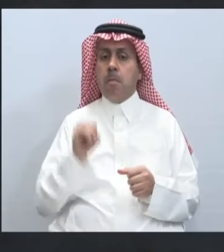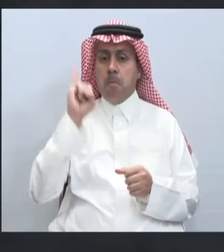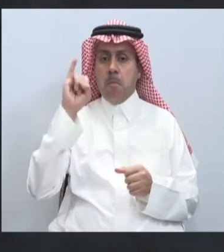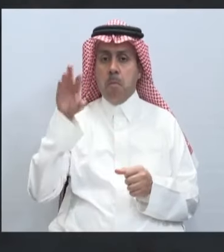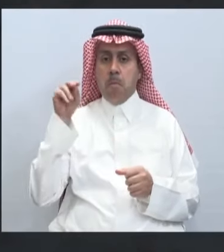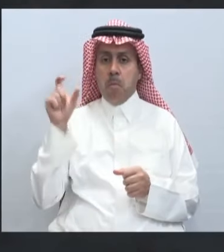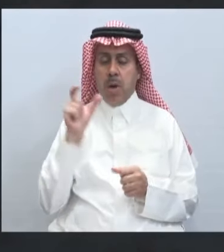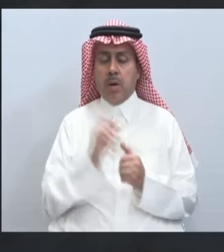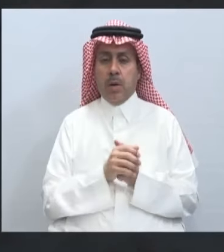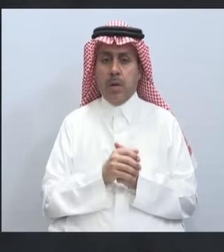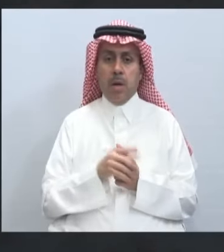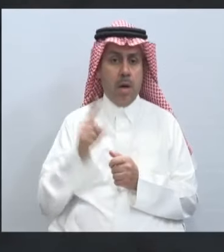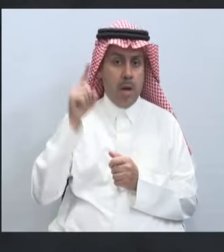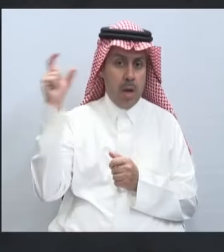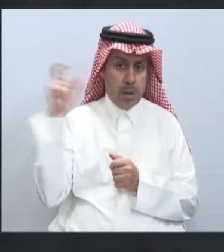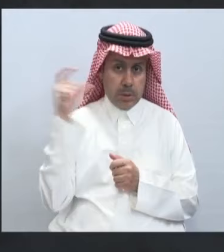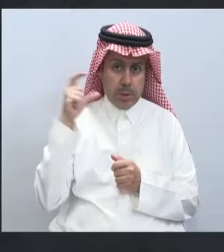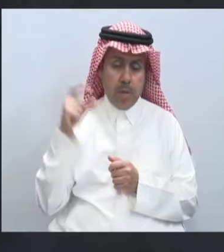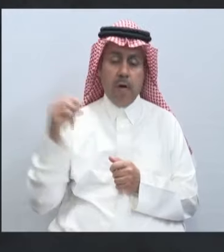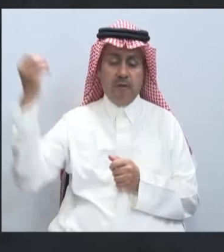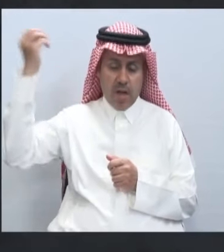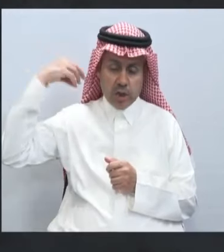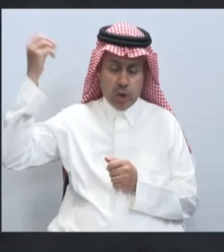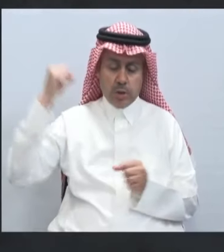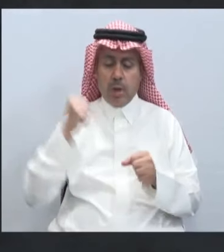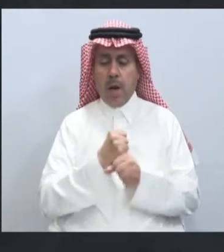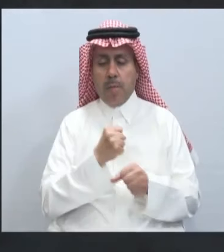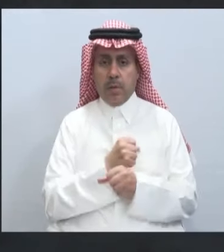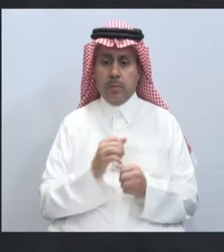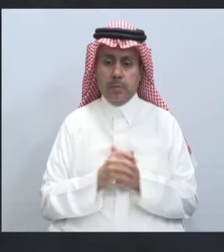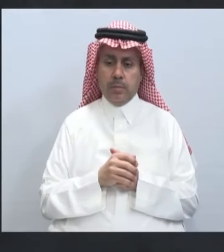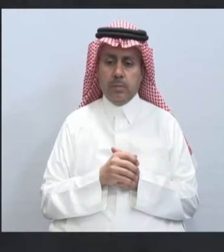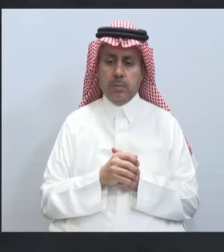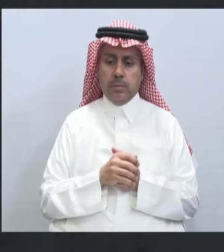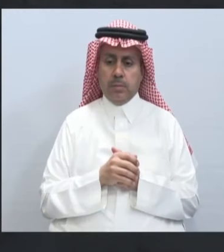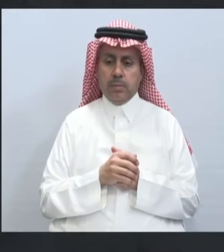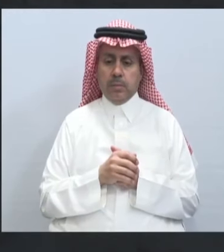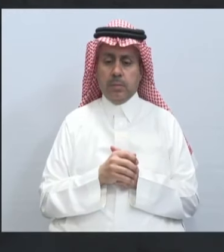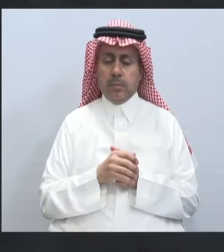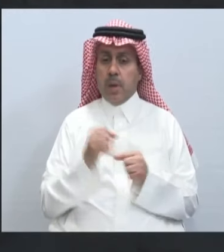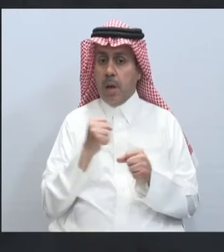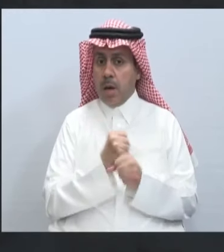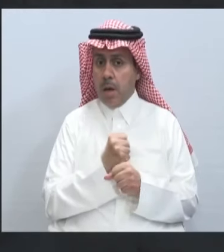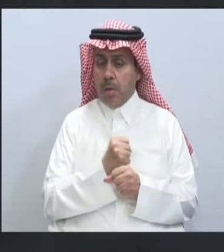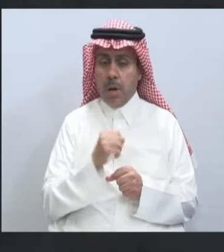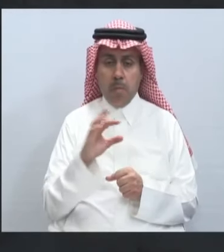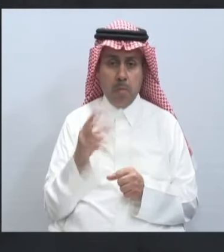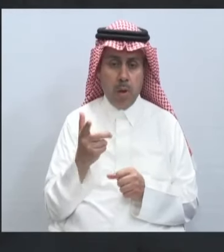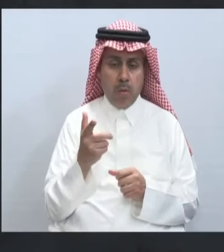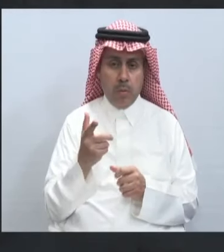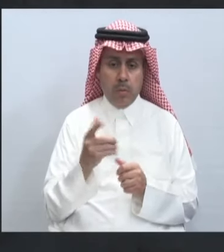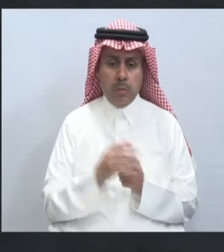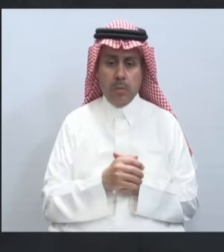التي رتب الاسلام عليها اجورا كثيره هذا العمل ما هو